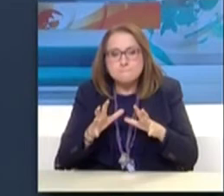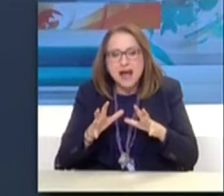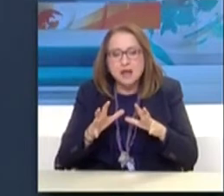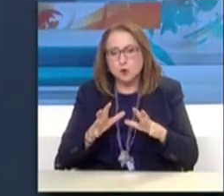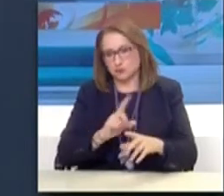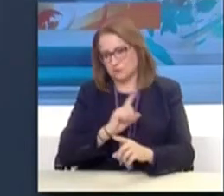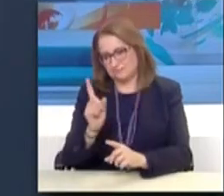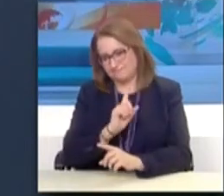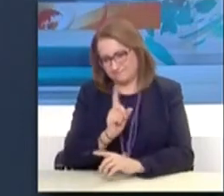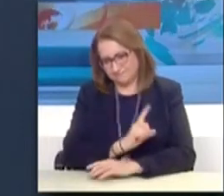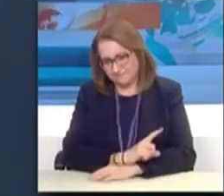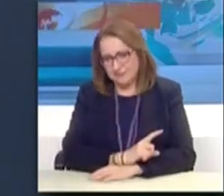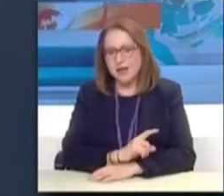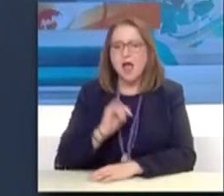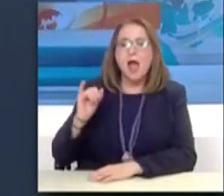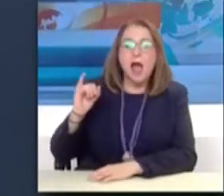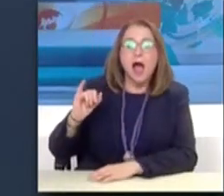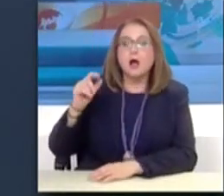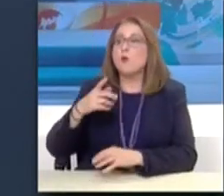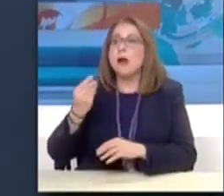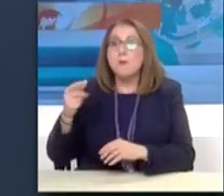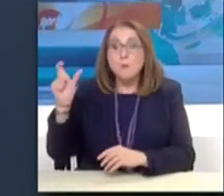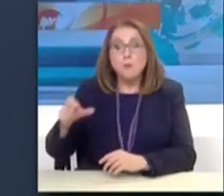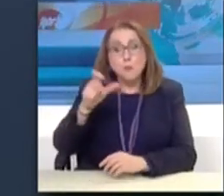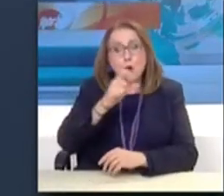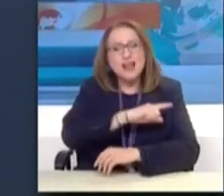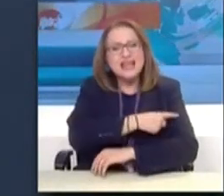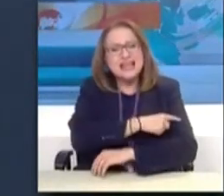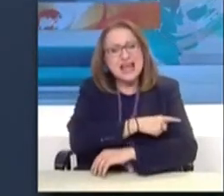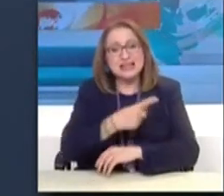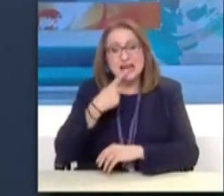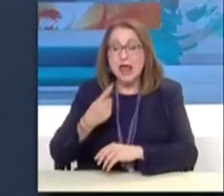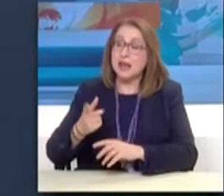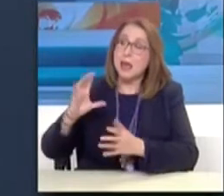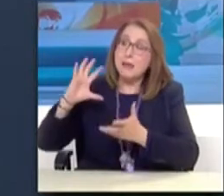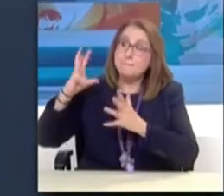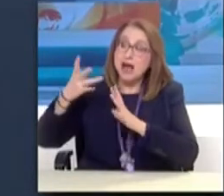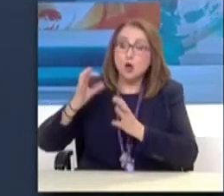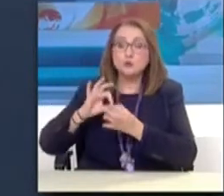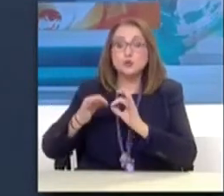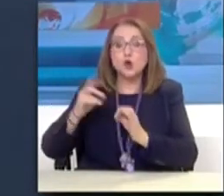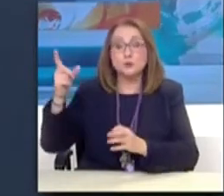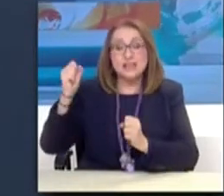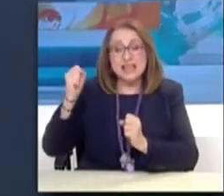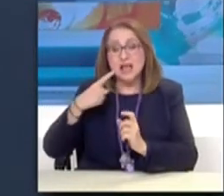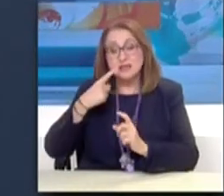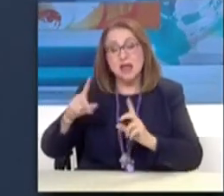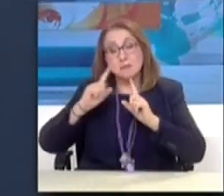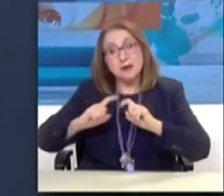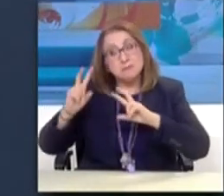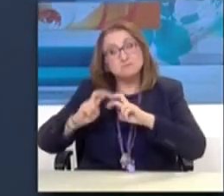Μάλιστα, οι συγκεκριμένοι συνάδελφοι αναφέρουν και παραδείγματα από τις συστάσεις του Παγκόσμιου Οργανισμού Υγείας για στρατηγικές μαζικού